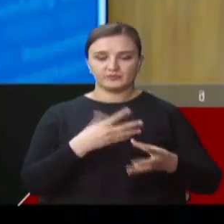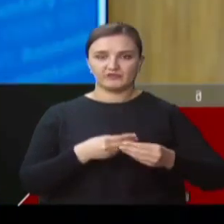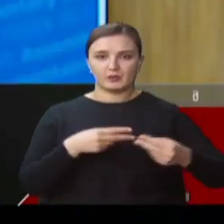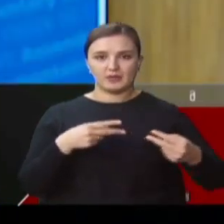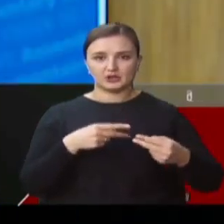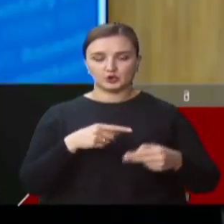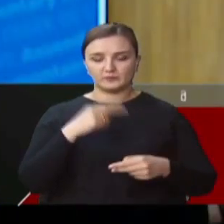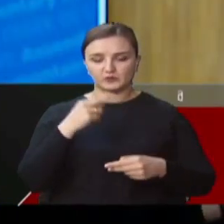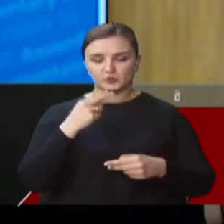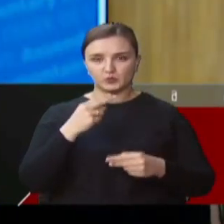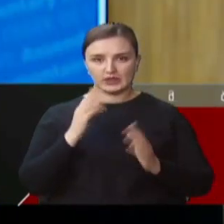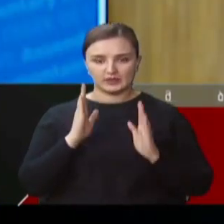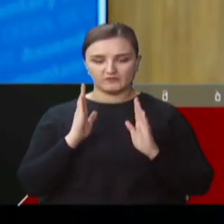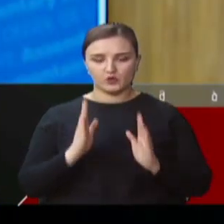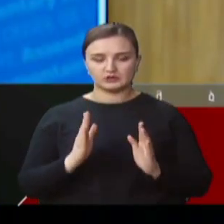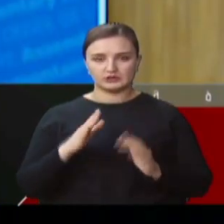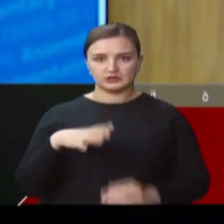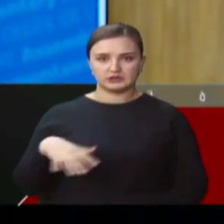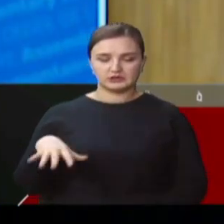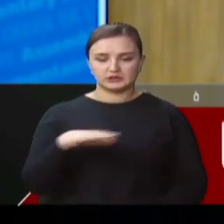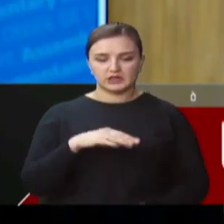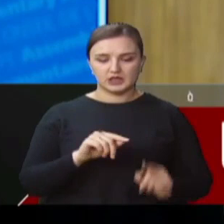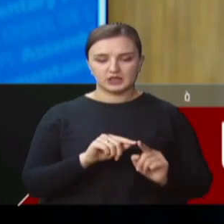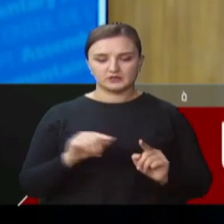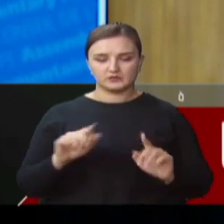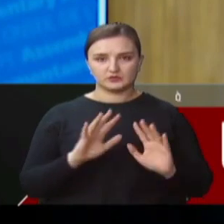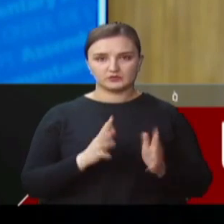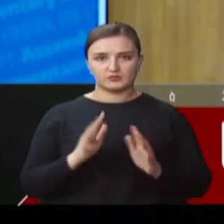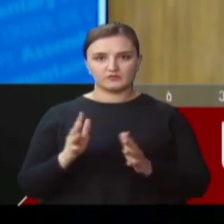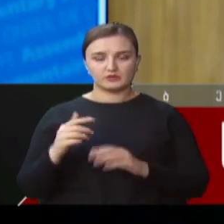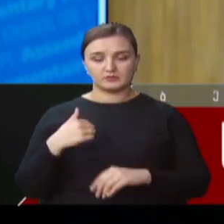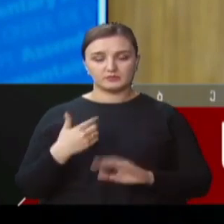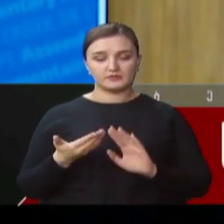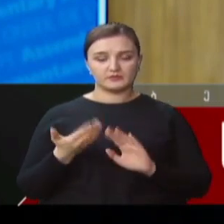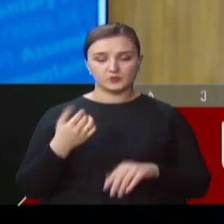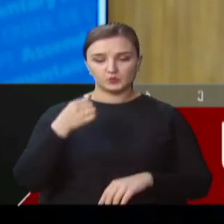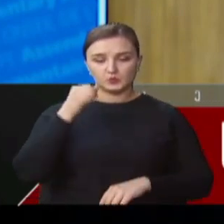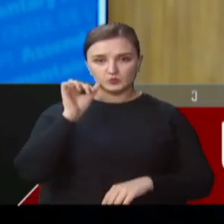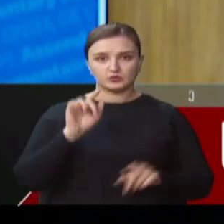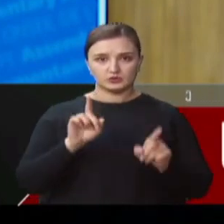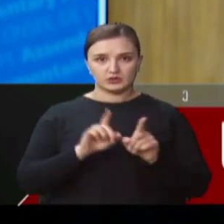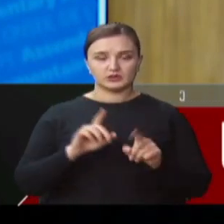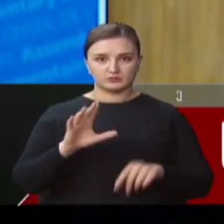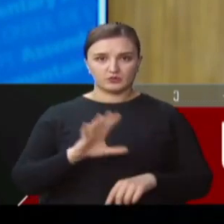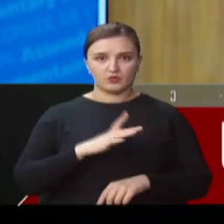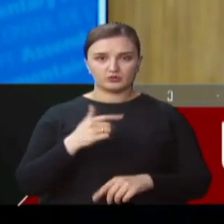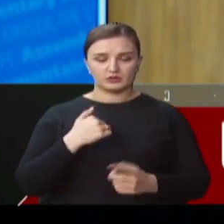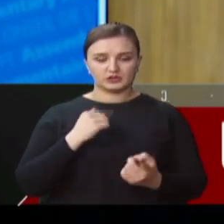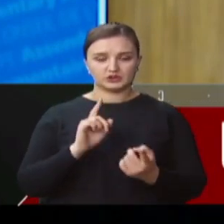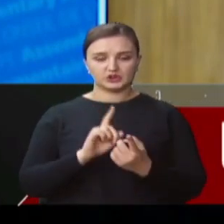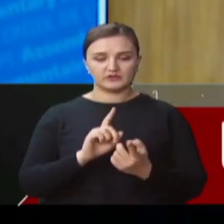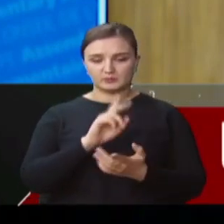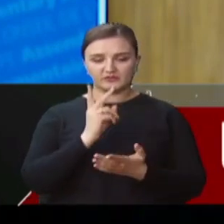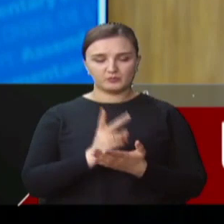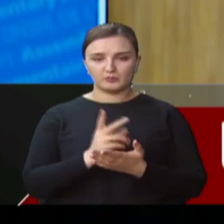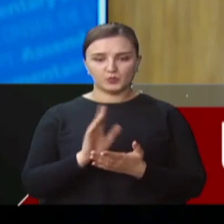ვთქვათ, ყურადღების კონცენტრაცია საქართველოში მიმდინარე მოვლენებთან. მე მქონდა ჯერ კიდევ გუშინაც მქონდა შეხვედრები, მიუხედავად